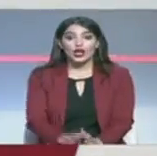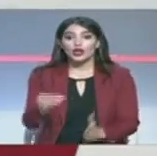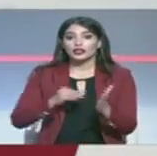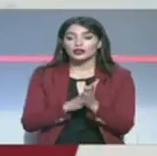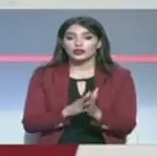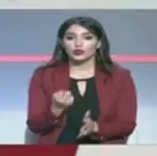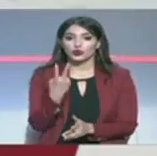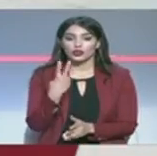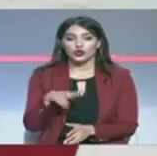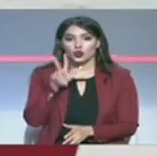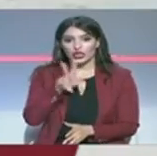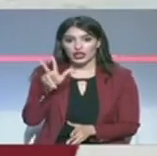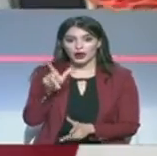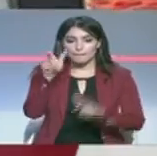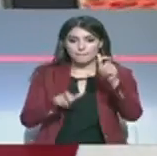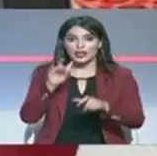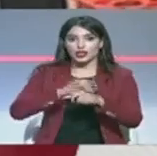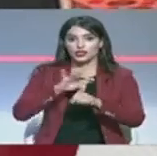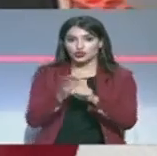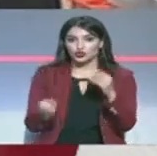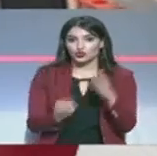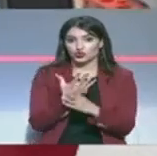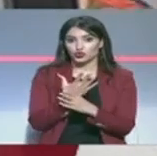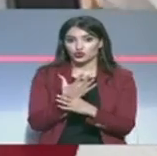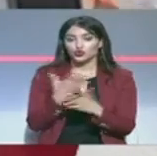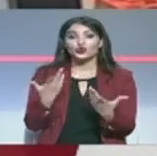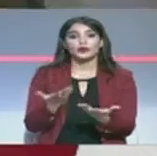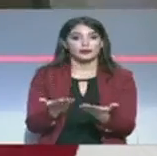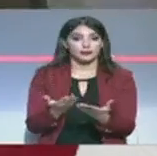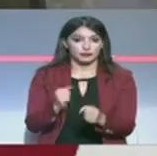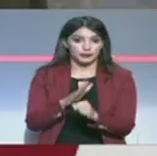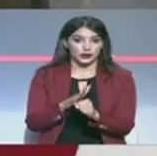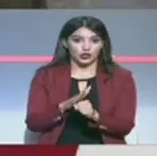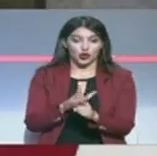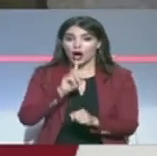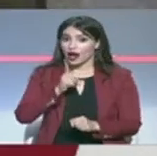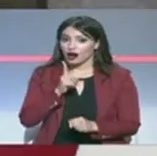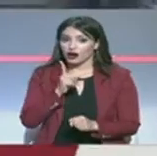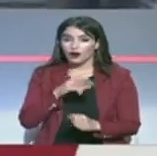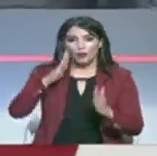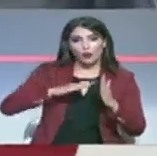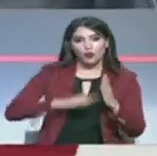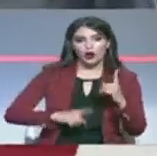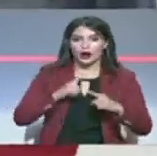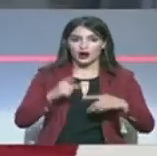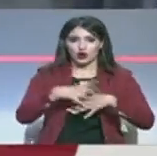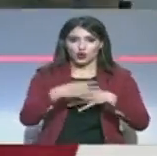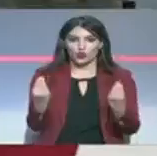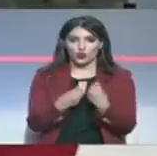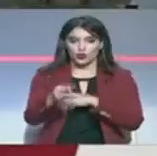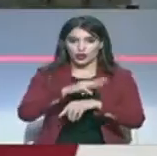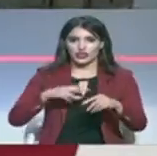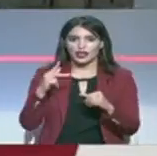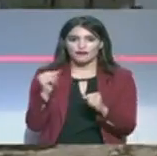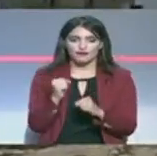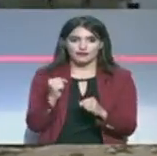وتسجيل 233 حالة إصابة جديدة بفيروس كورونا، وقرار بالتخفيف من حظر التجول